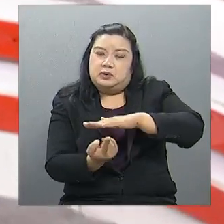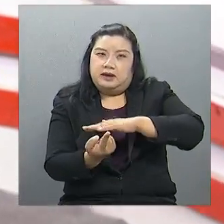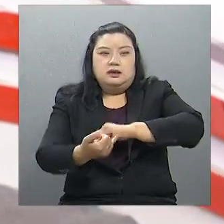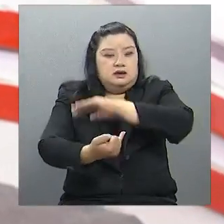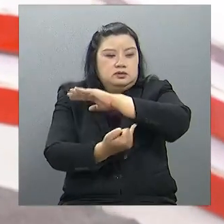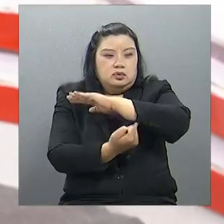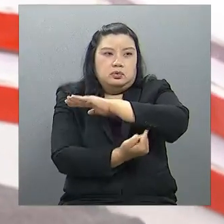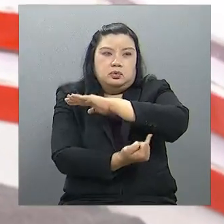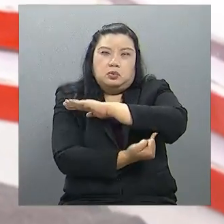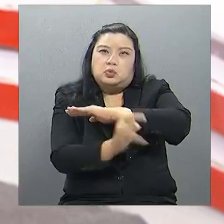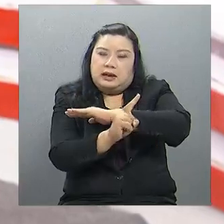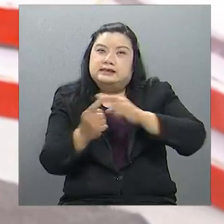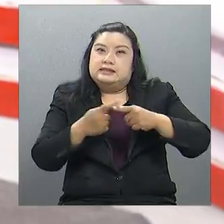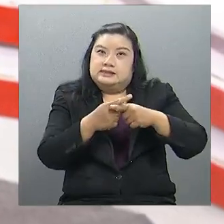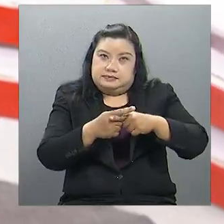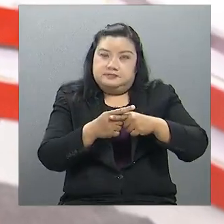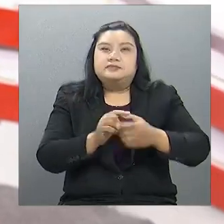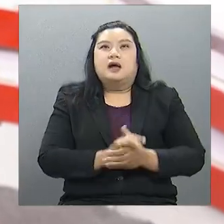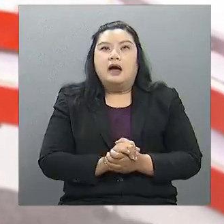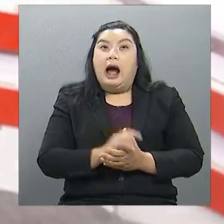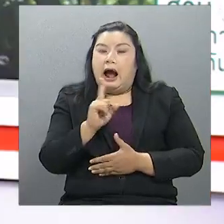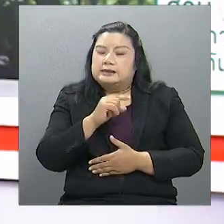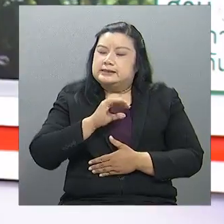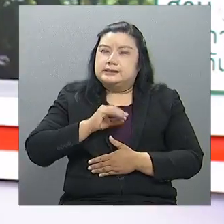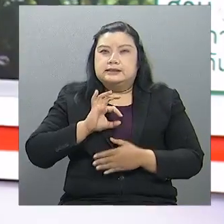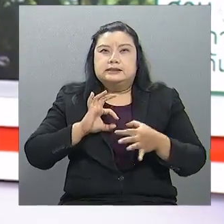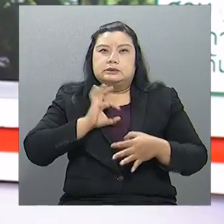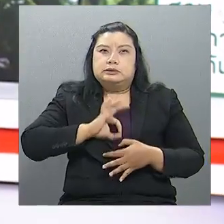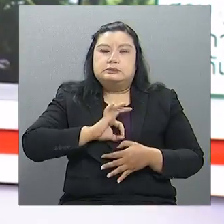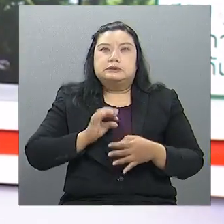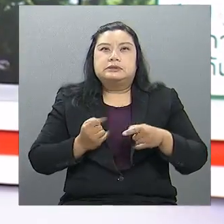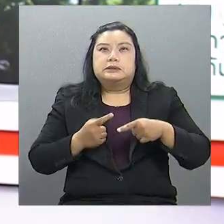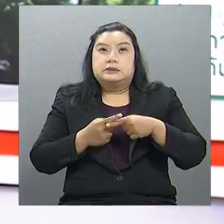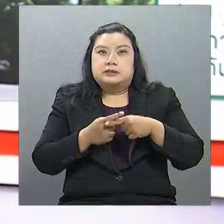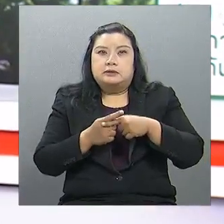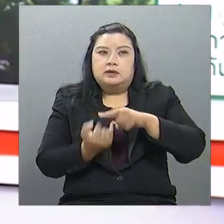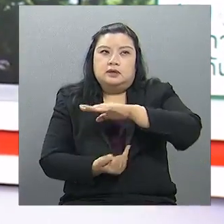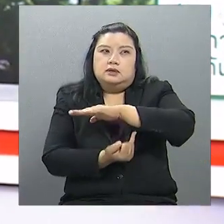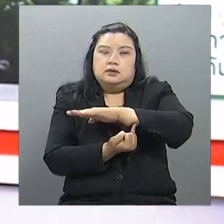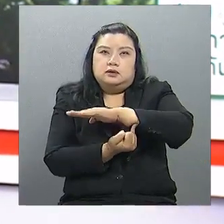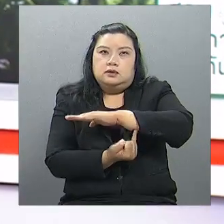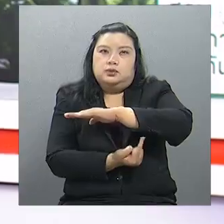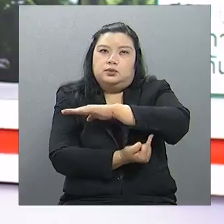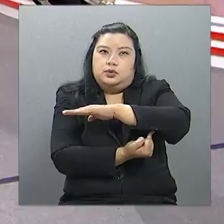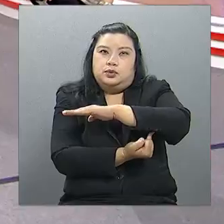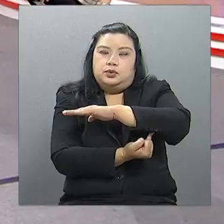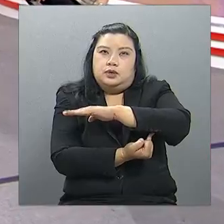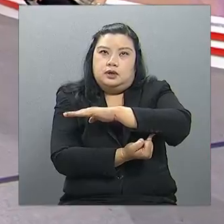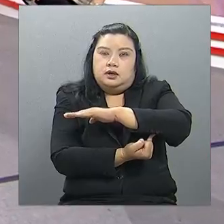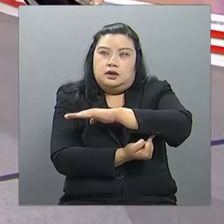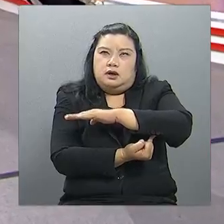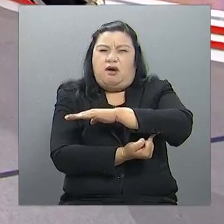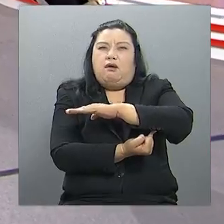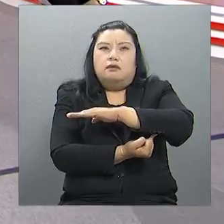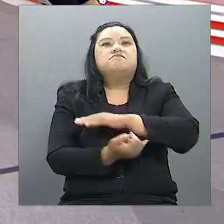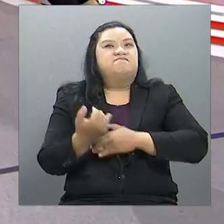ม่ำเสมอคนที่มอาการมัจะมจดใดจุดนึงอรคบจุดในวีเวณกนไม่เจบแตอักดไปจดมันจะเจ็